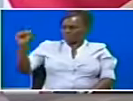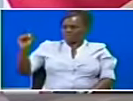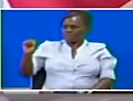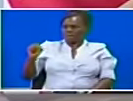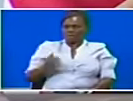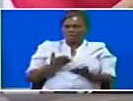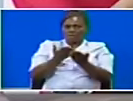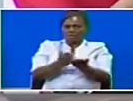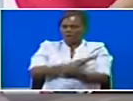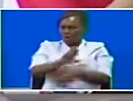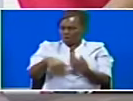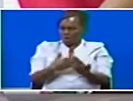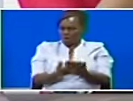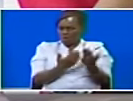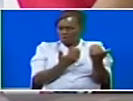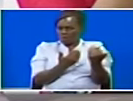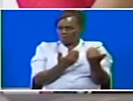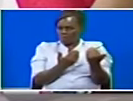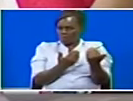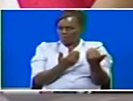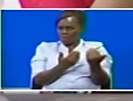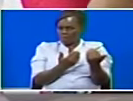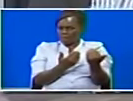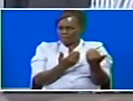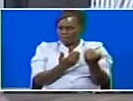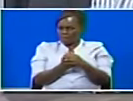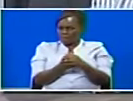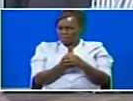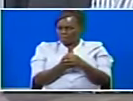watawasilisha stakabadhi zao. Tutarajie Mudavadi atawasilisha lini?